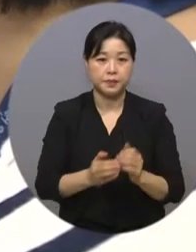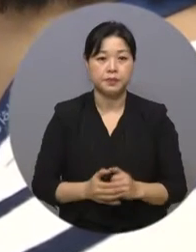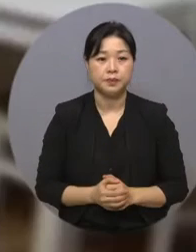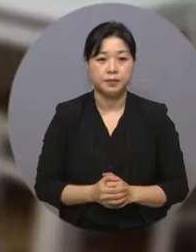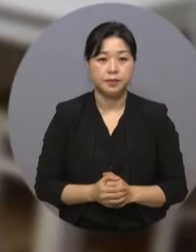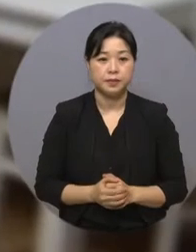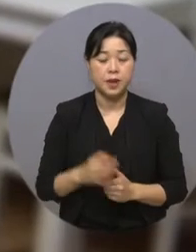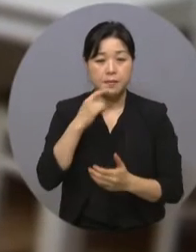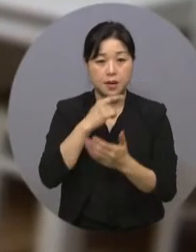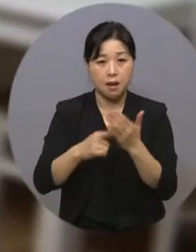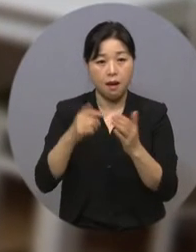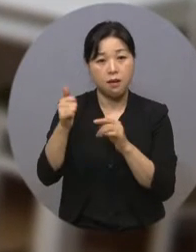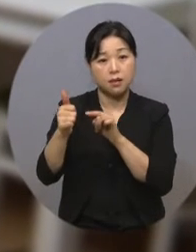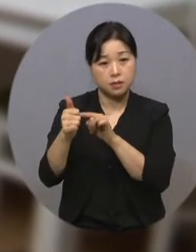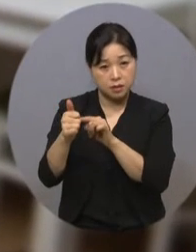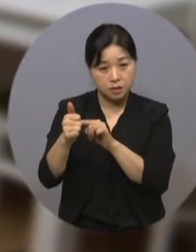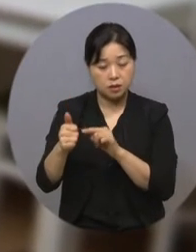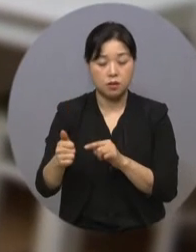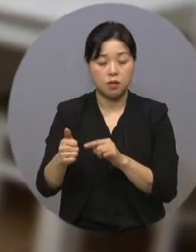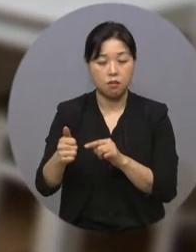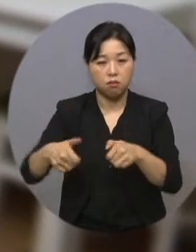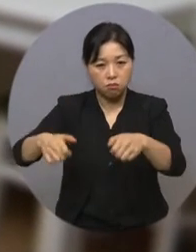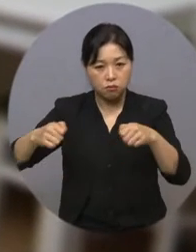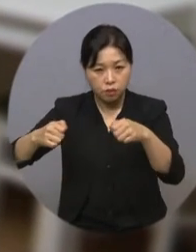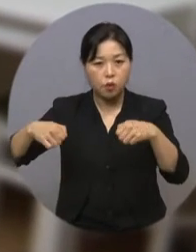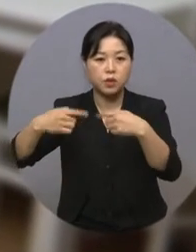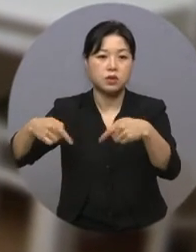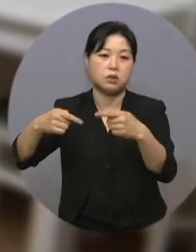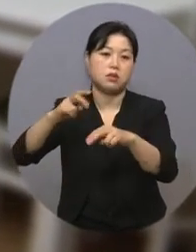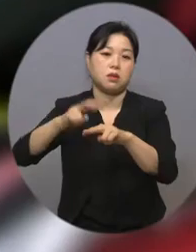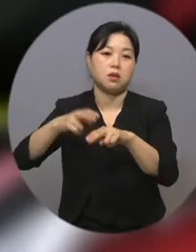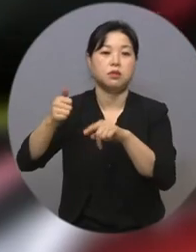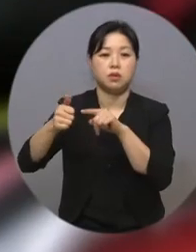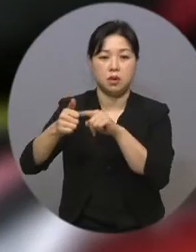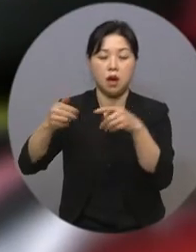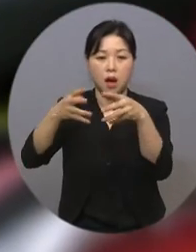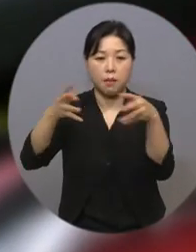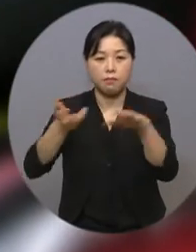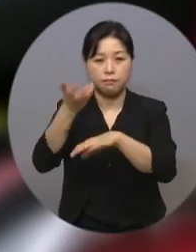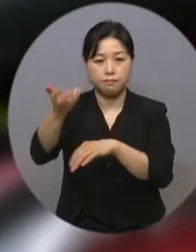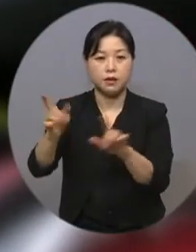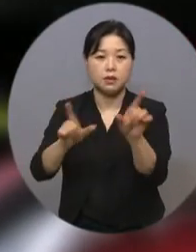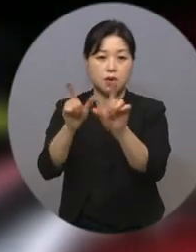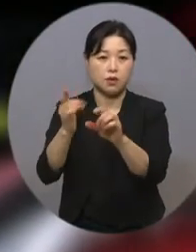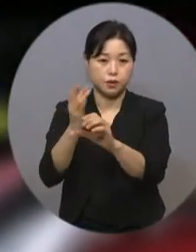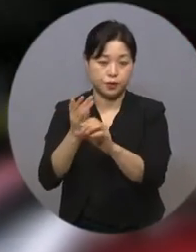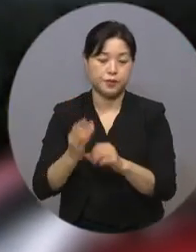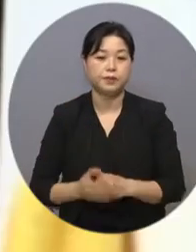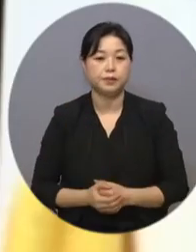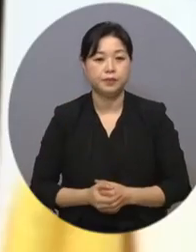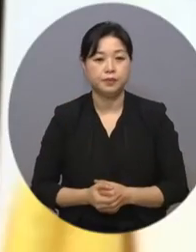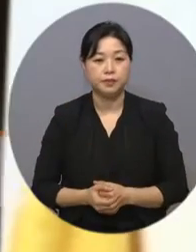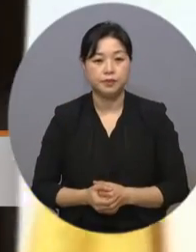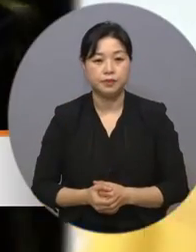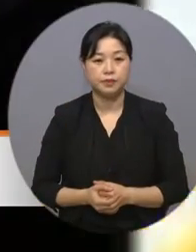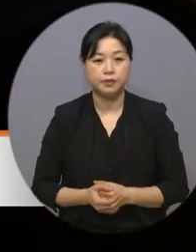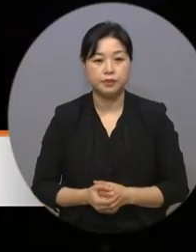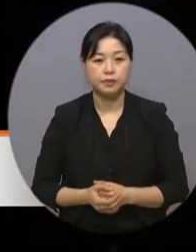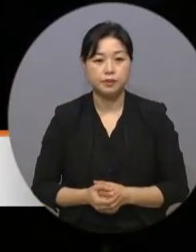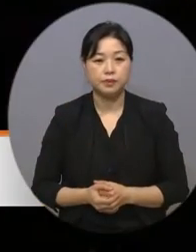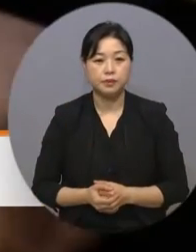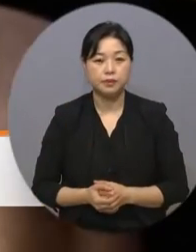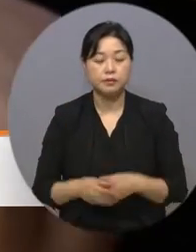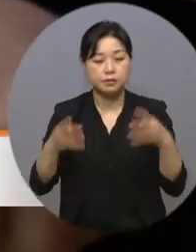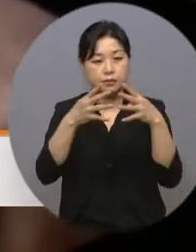a 씨는 수동 일체 열을 이용하는 지체 장애인으로 한 아파트에 입주 하며 생활하고 있었습니다 이 과정에서